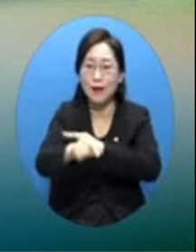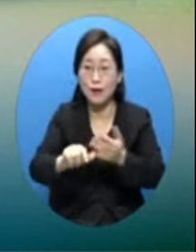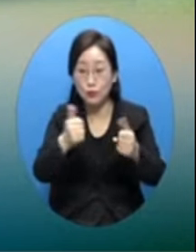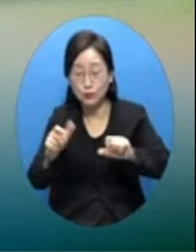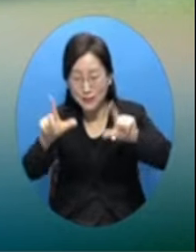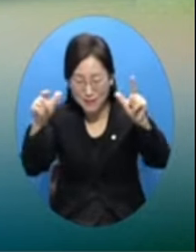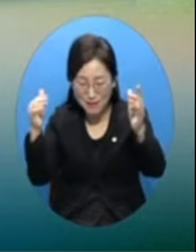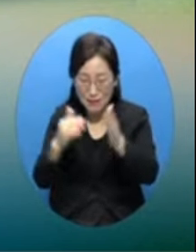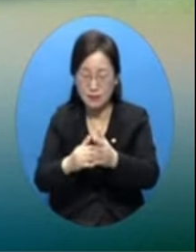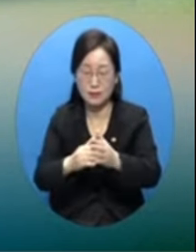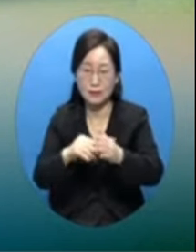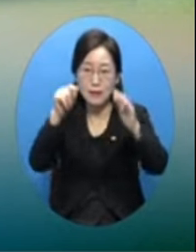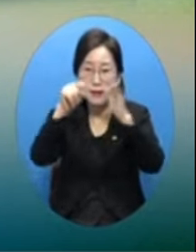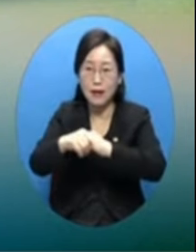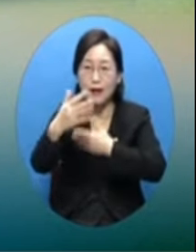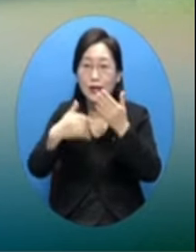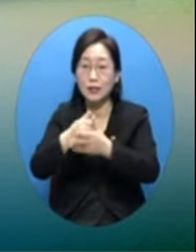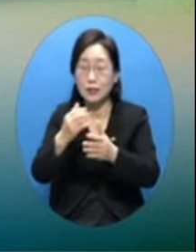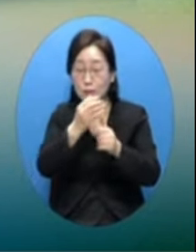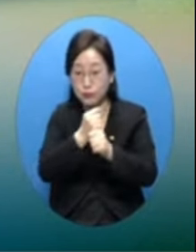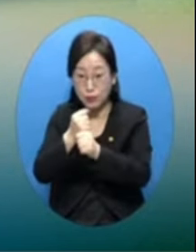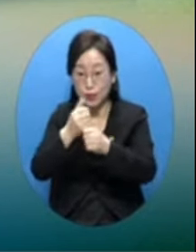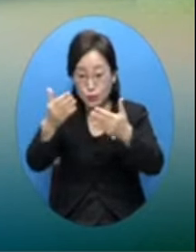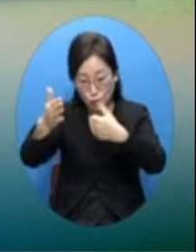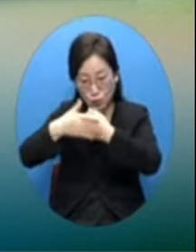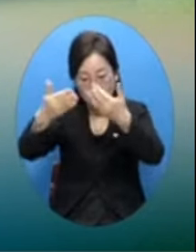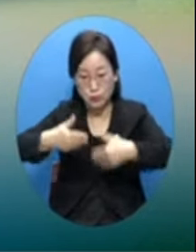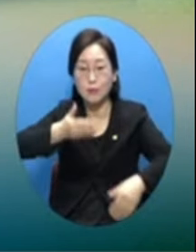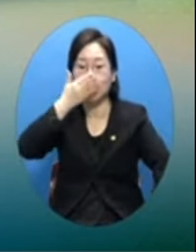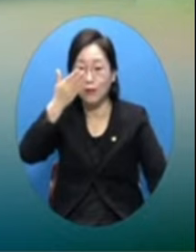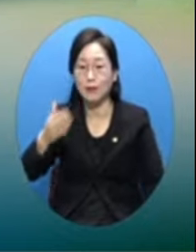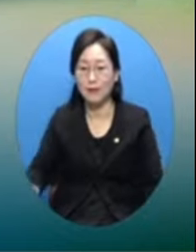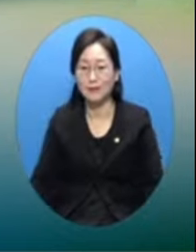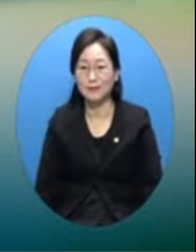나가려고요 하나님이 붙들어 주시면 가능하니까요